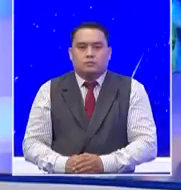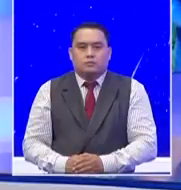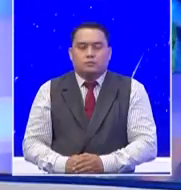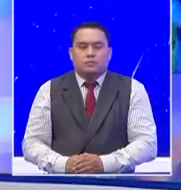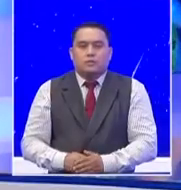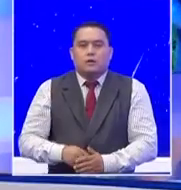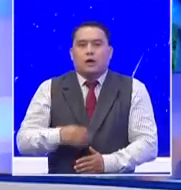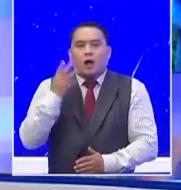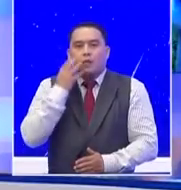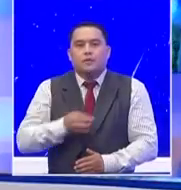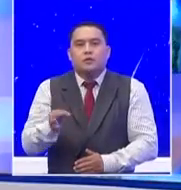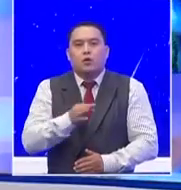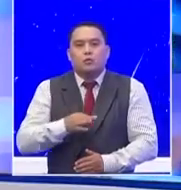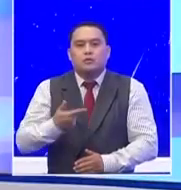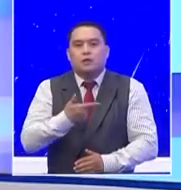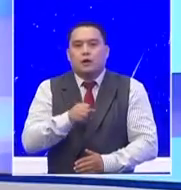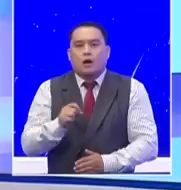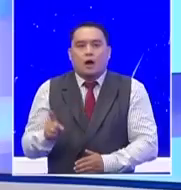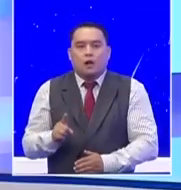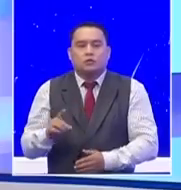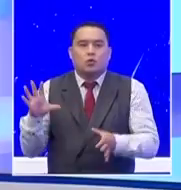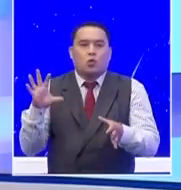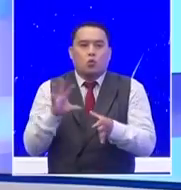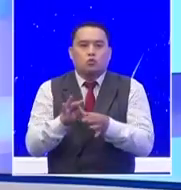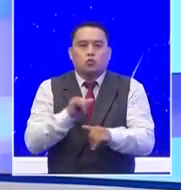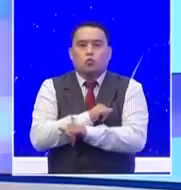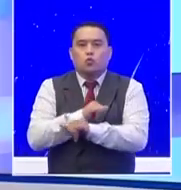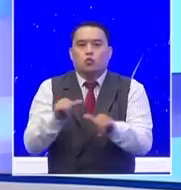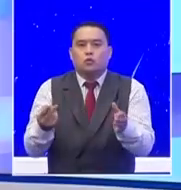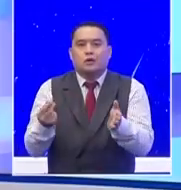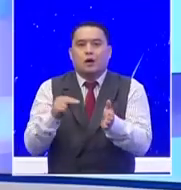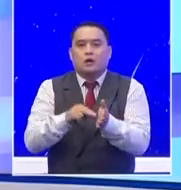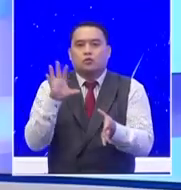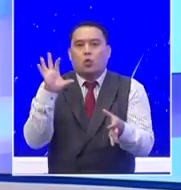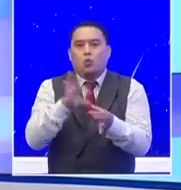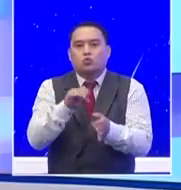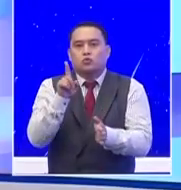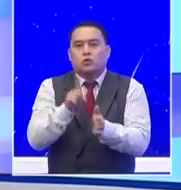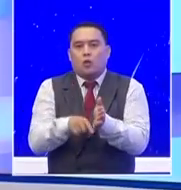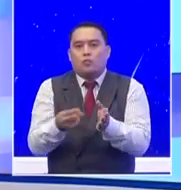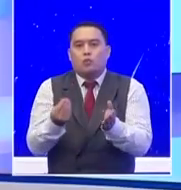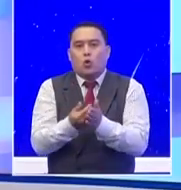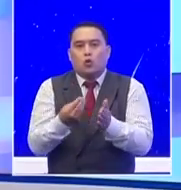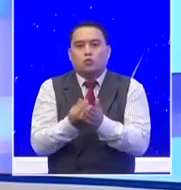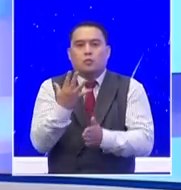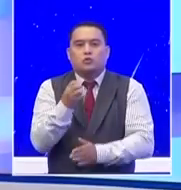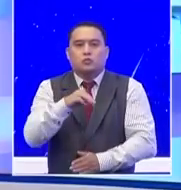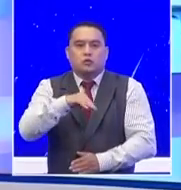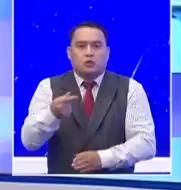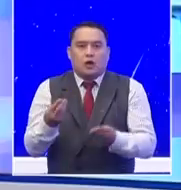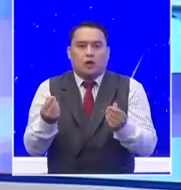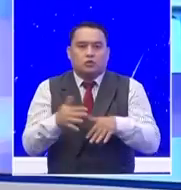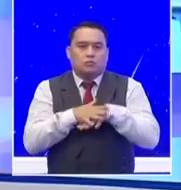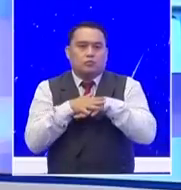Өңірде көгілдір отын тұтынушылар саны көбеймек. Газға қосу қызметтерінің құнын арзандату үшін облыстық бюджеттен 500 миллион теңге бөлініп